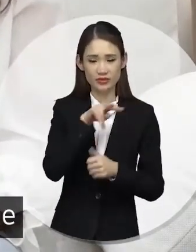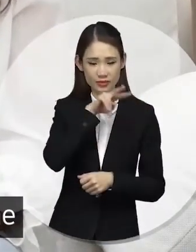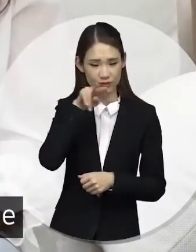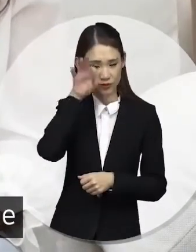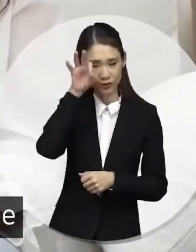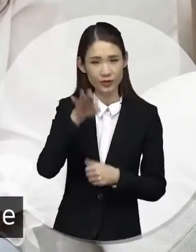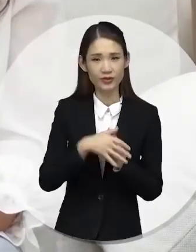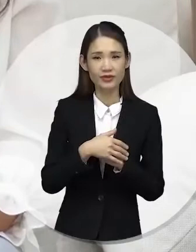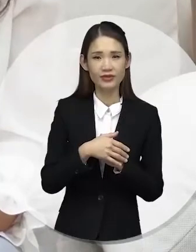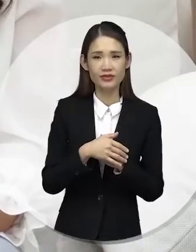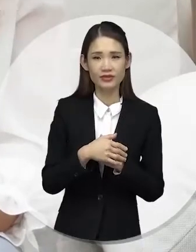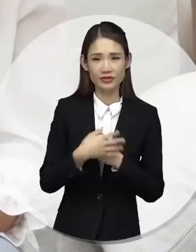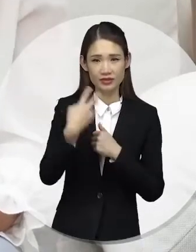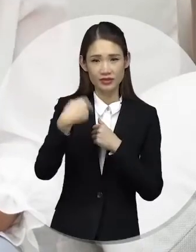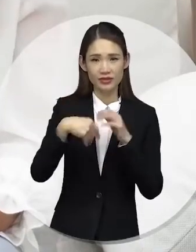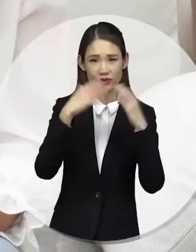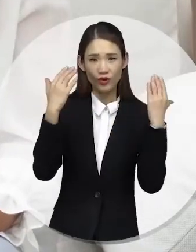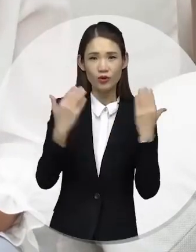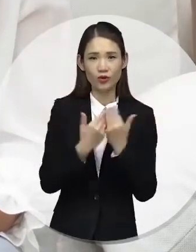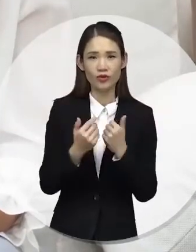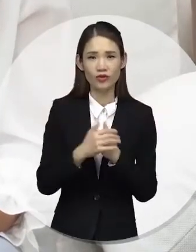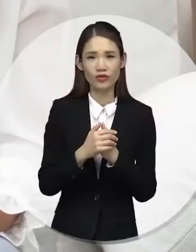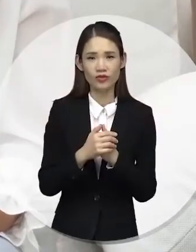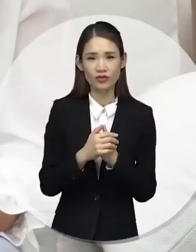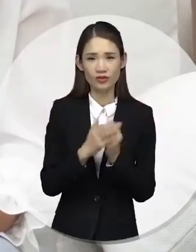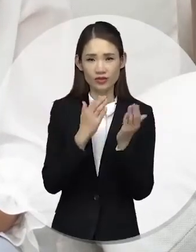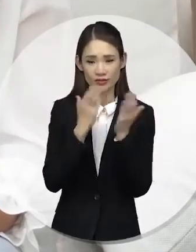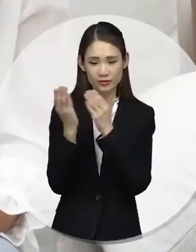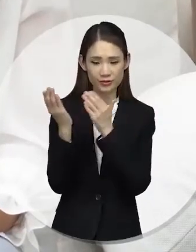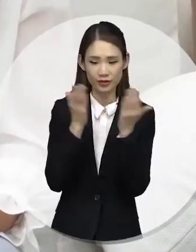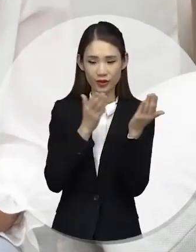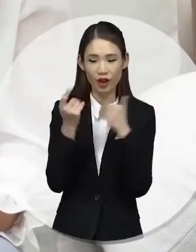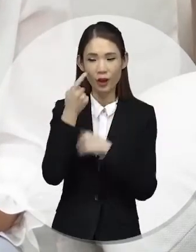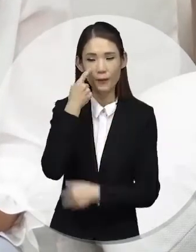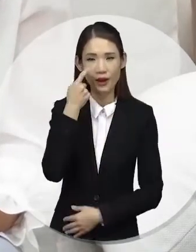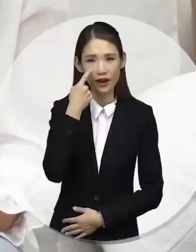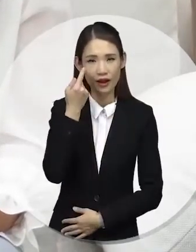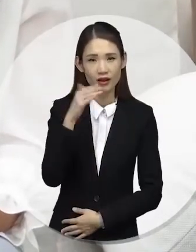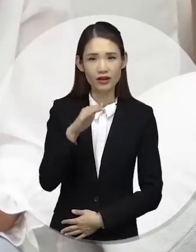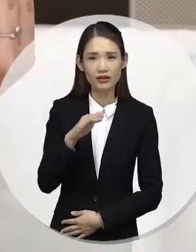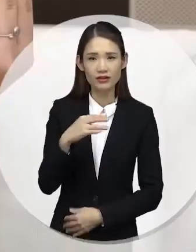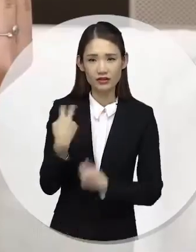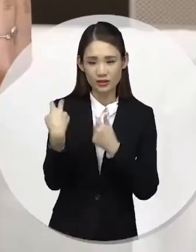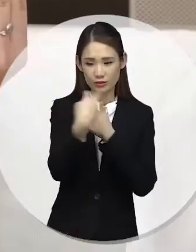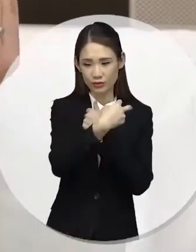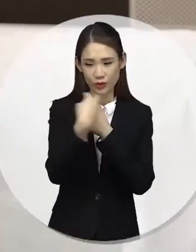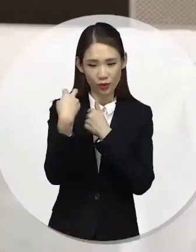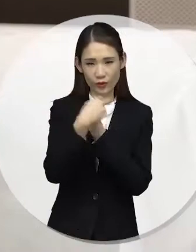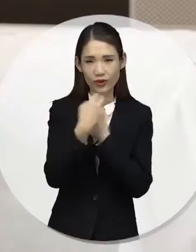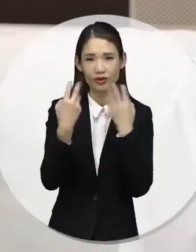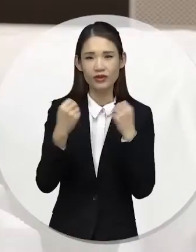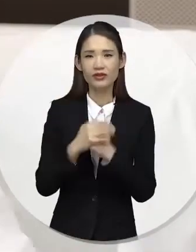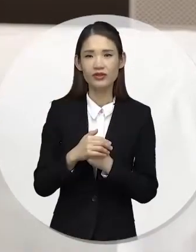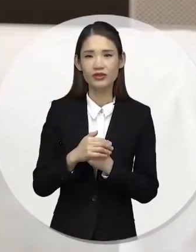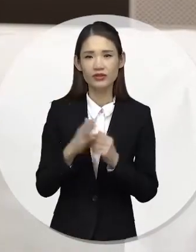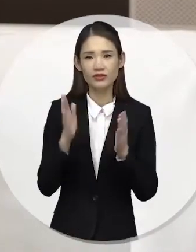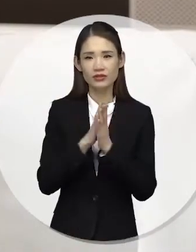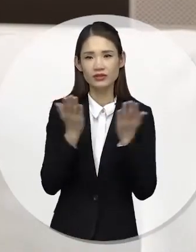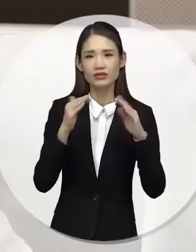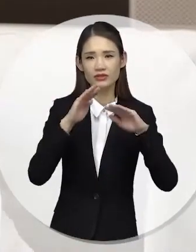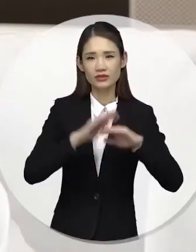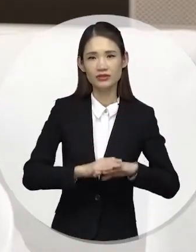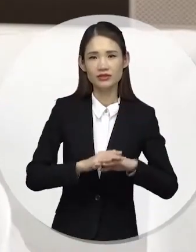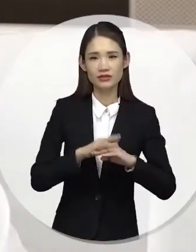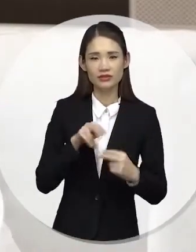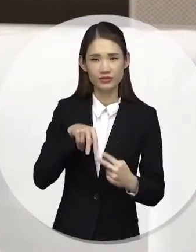잃은 시선들이 많아서 그냥 그게 저한테 멈춰있는 줄 알았는데 그래서 한번 이렇게 움직여봤는데 따라 움직이는 거예요. 그래서 어이가 없어서 책을